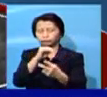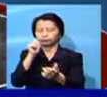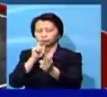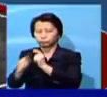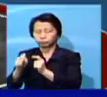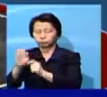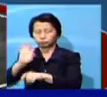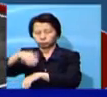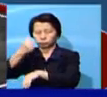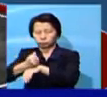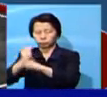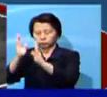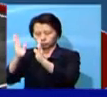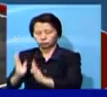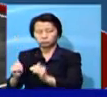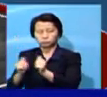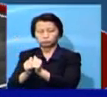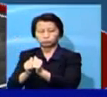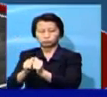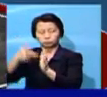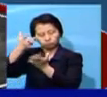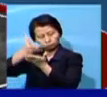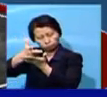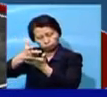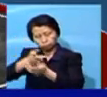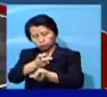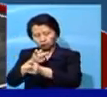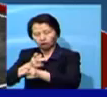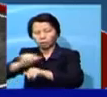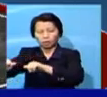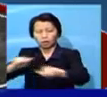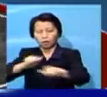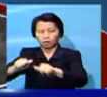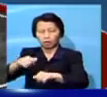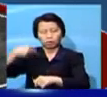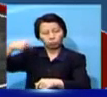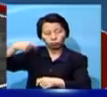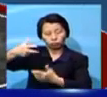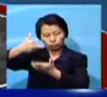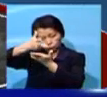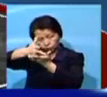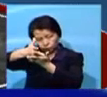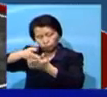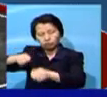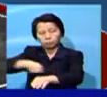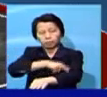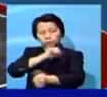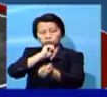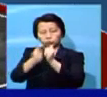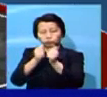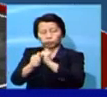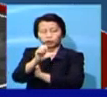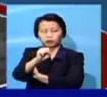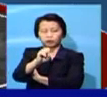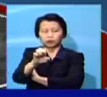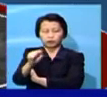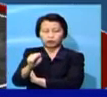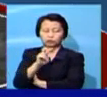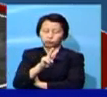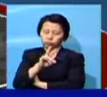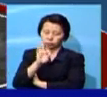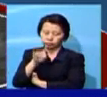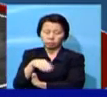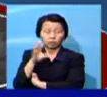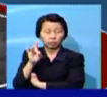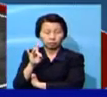usul penubuhan badan suruhanjaya piaran bagi mengawal semua aktiviti dan butu penyiaran sepanjang sukan C ke-29 ogos ini